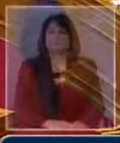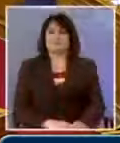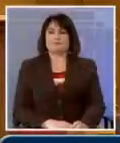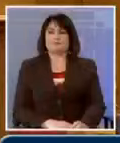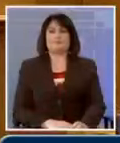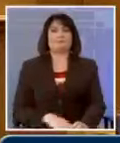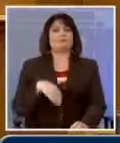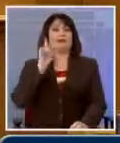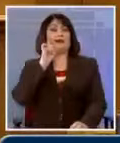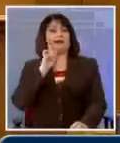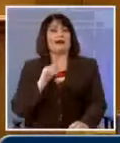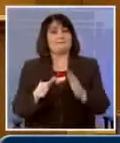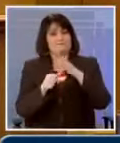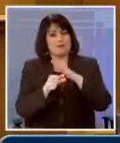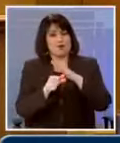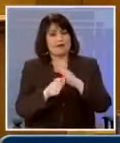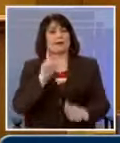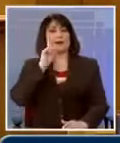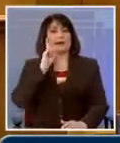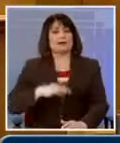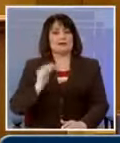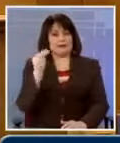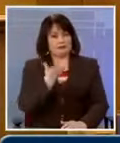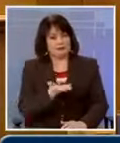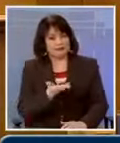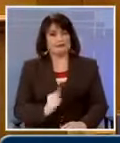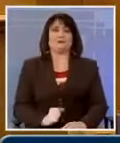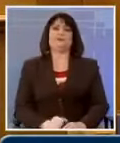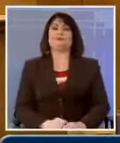Κυρία Πρόεδρε, κυρίες και κύριοι βουλευτές,